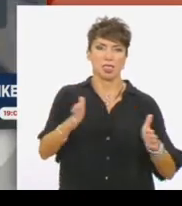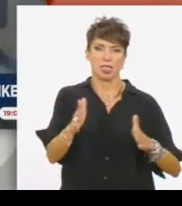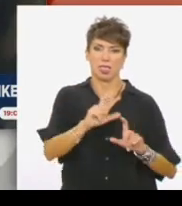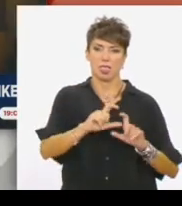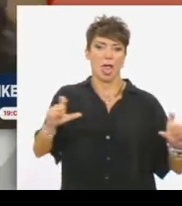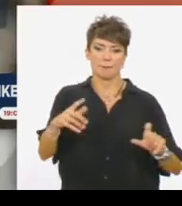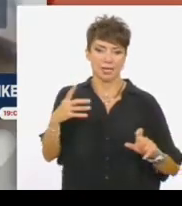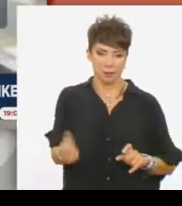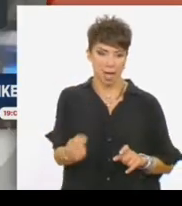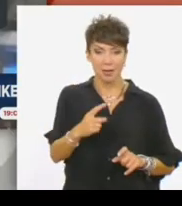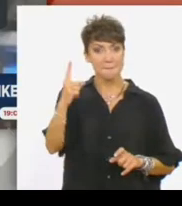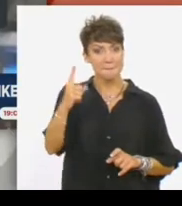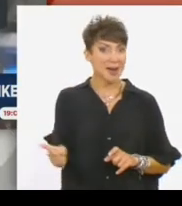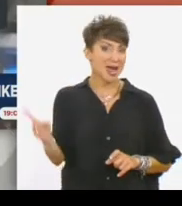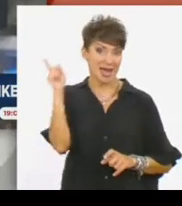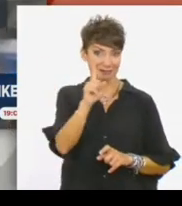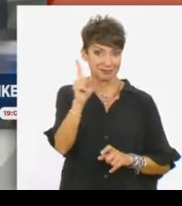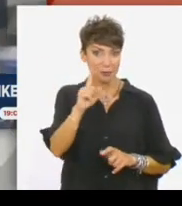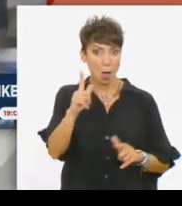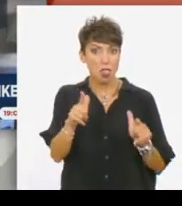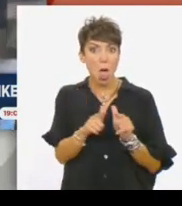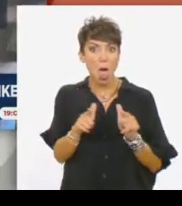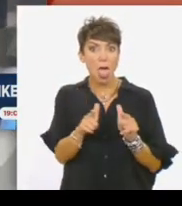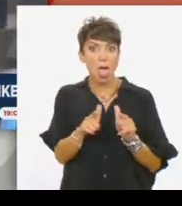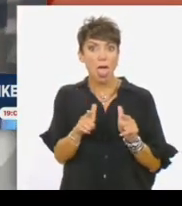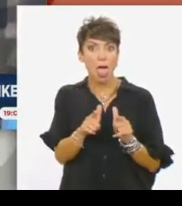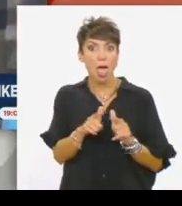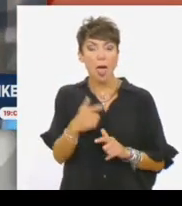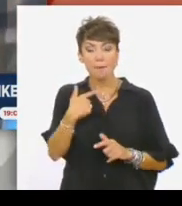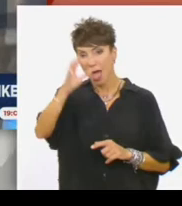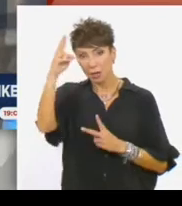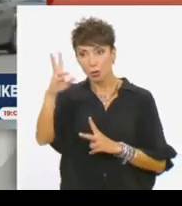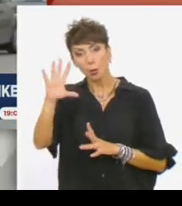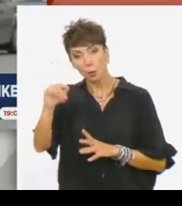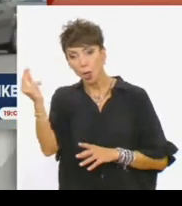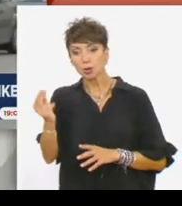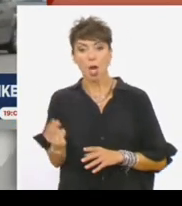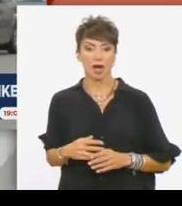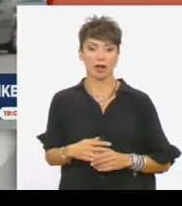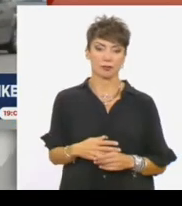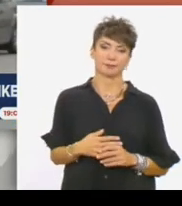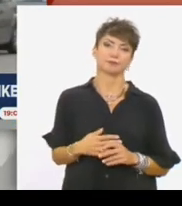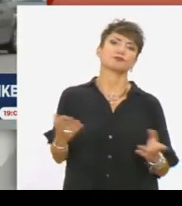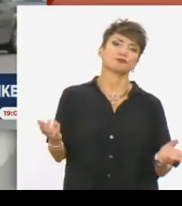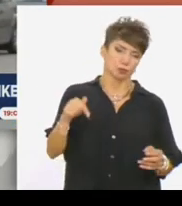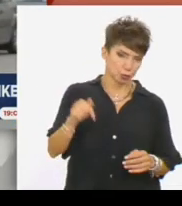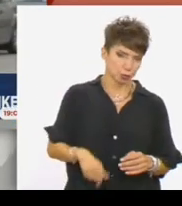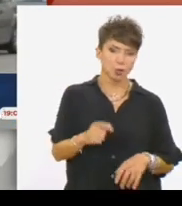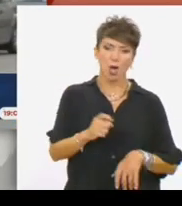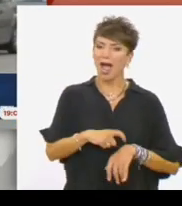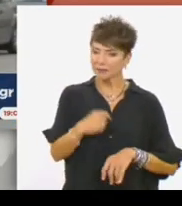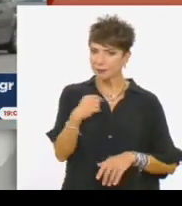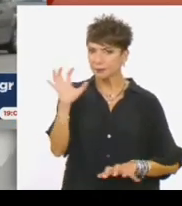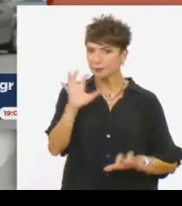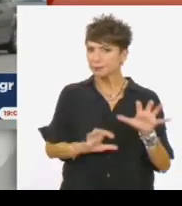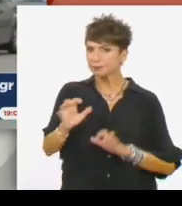στους συλληφθέντες ξεχωρίζει νεαρή δόκιμος αστυνομικός που υπηρετεί στο τμήμα Ζωγράφου. Αυτό που ερευνάτε τώρα είναι ο βαθμός εμπλοκής